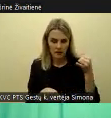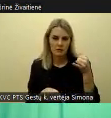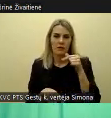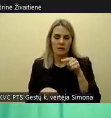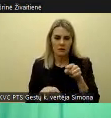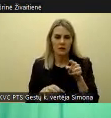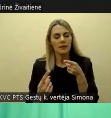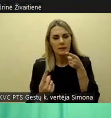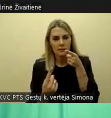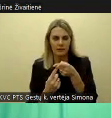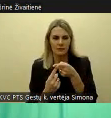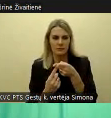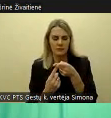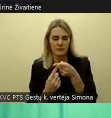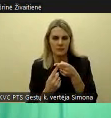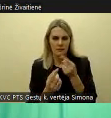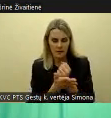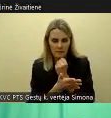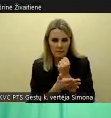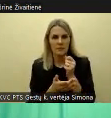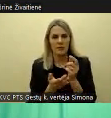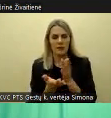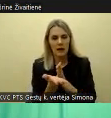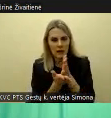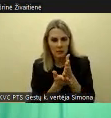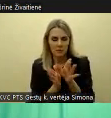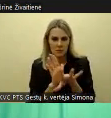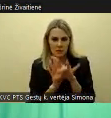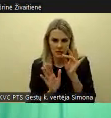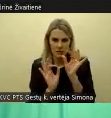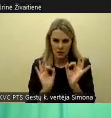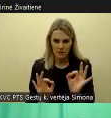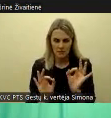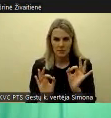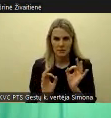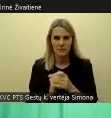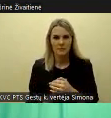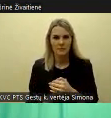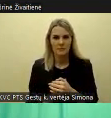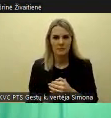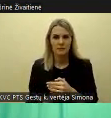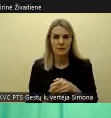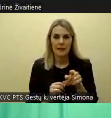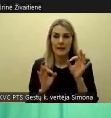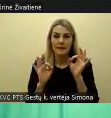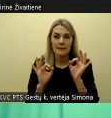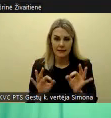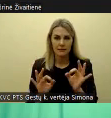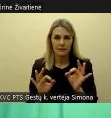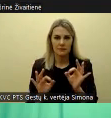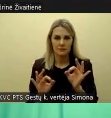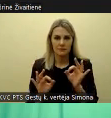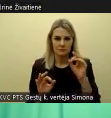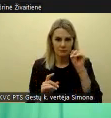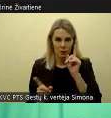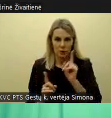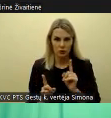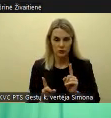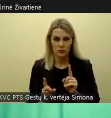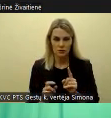pasirinkta tinkama kryptis. Ir taip, tai yra tikras realus iššūkis, kad